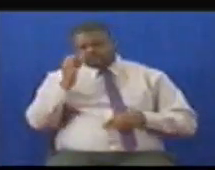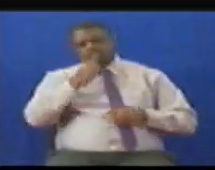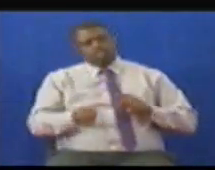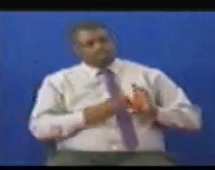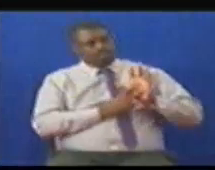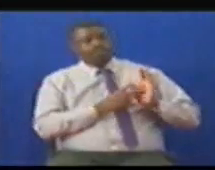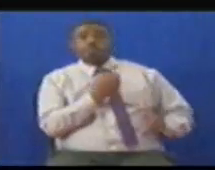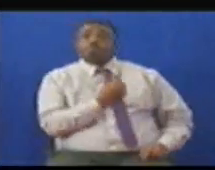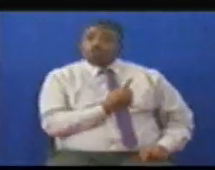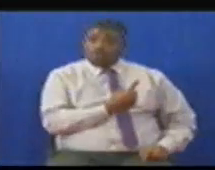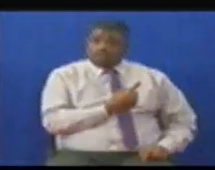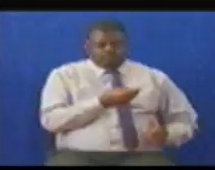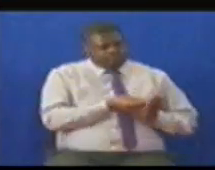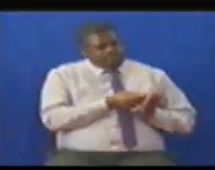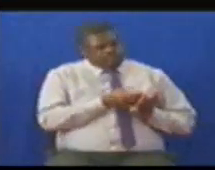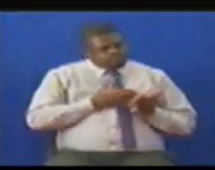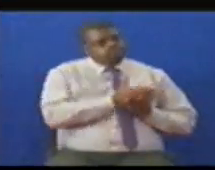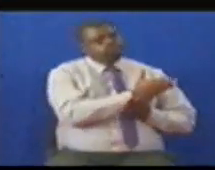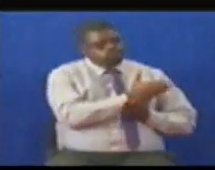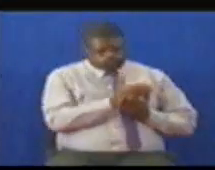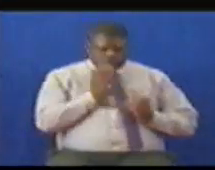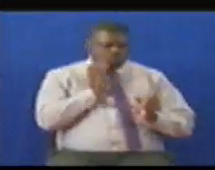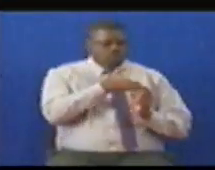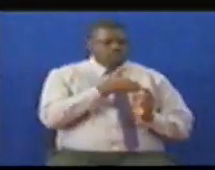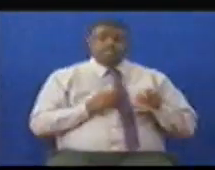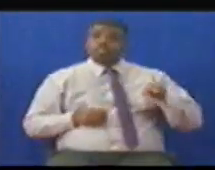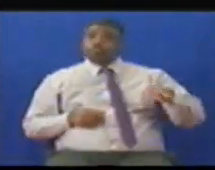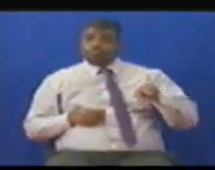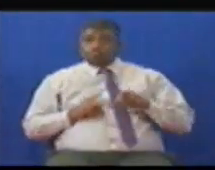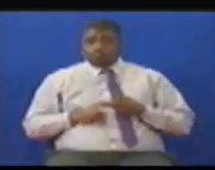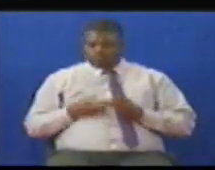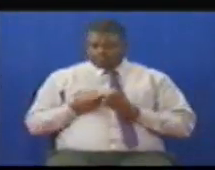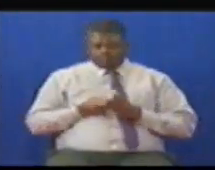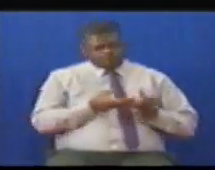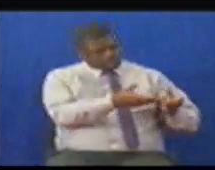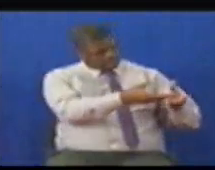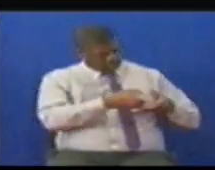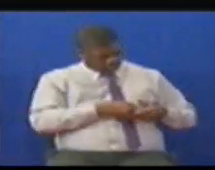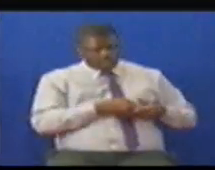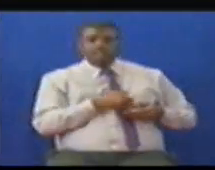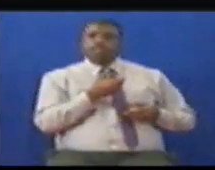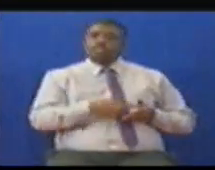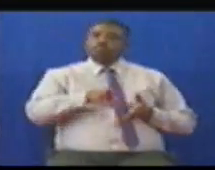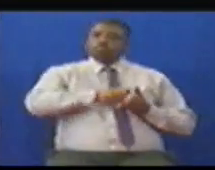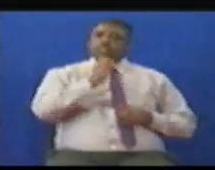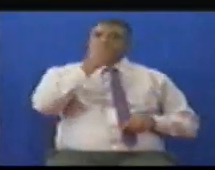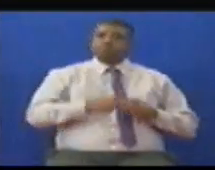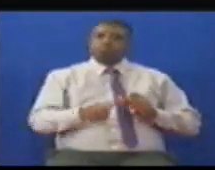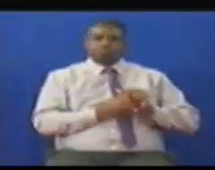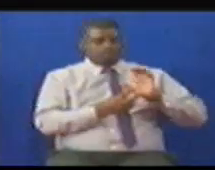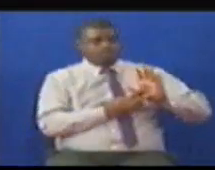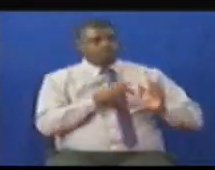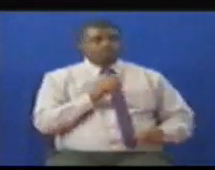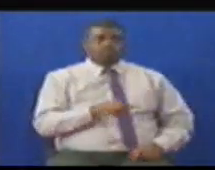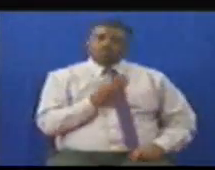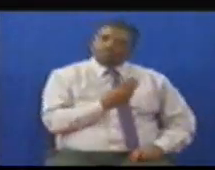71% ya fedha iliyoidhinishwa kwa ajili hiyo. Kiasi cha fedha kilichopokelewa kimeongezeka kwa 17.3% ikilinganishwa